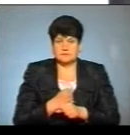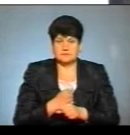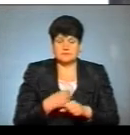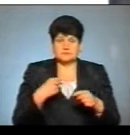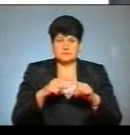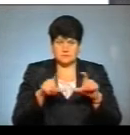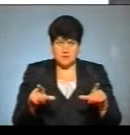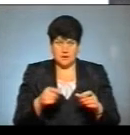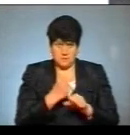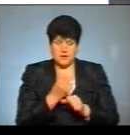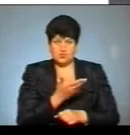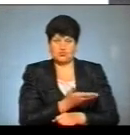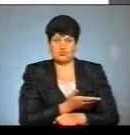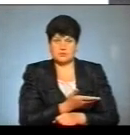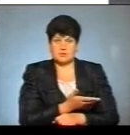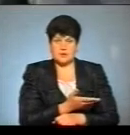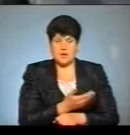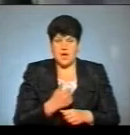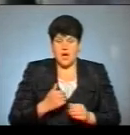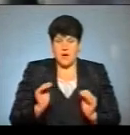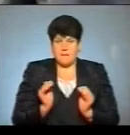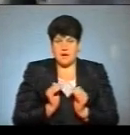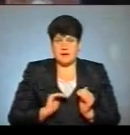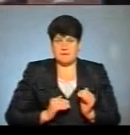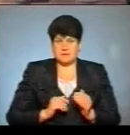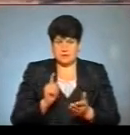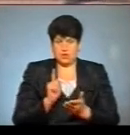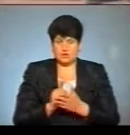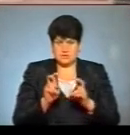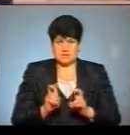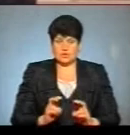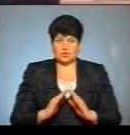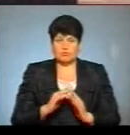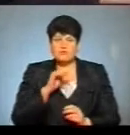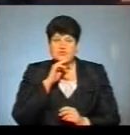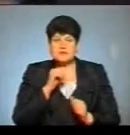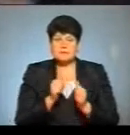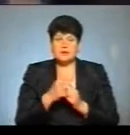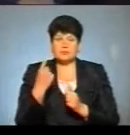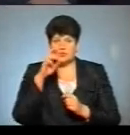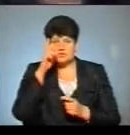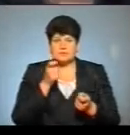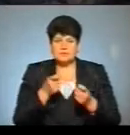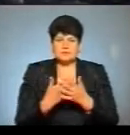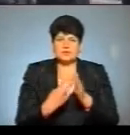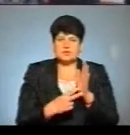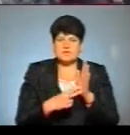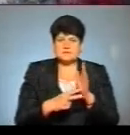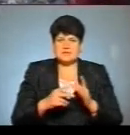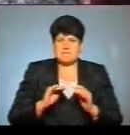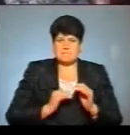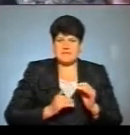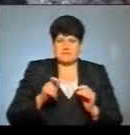Супермаркети працюють. А малі підприємці повинні сидіти вдома. У Чернівцях біля обладміністрації близько 70